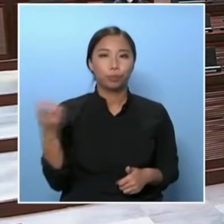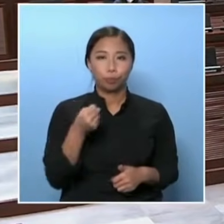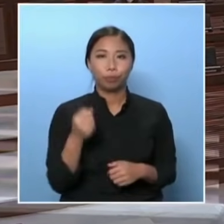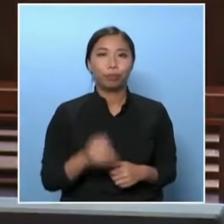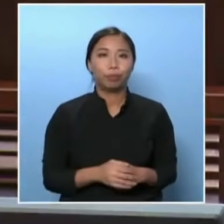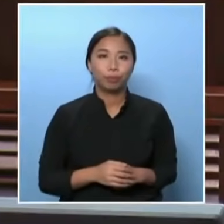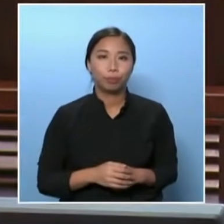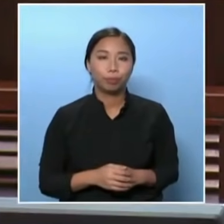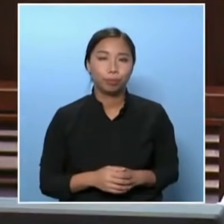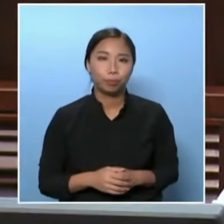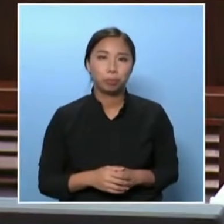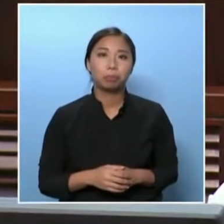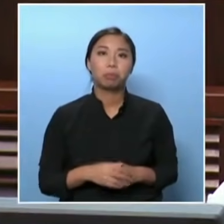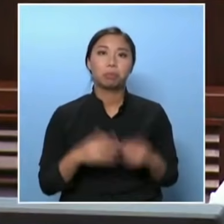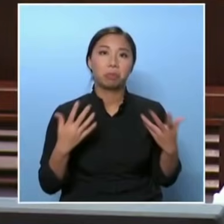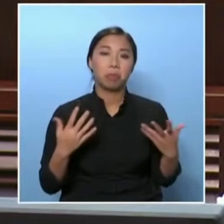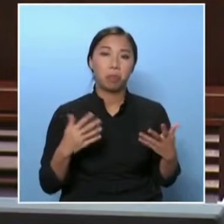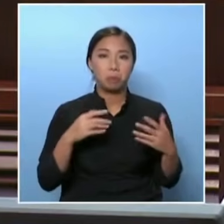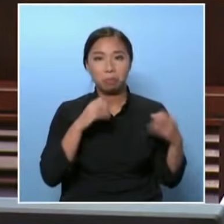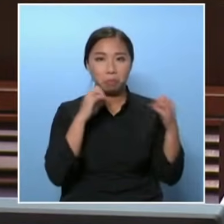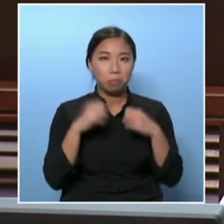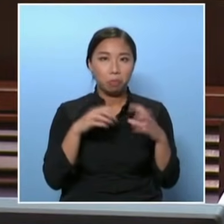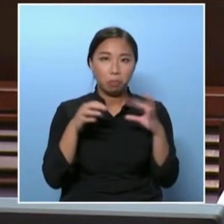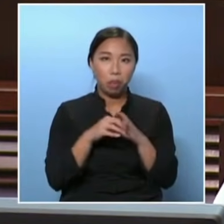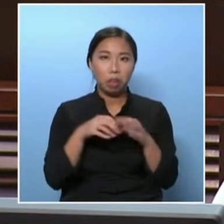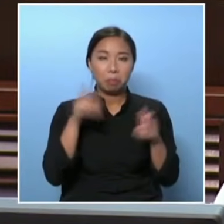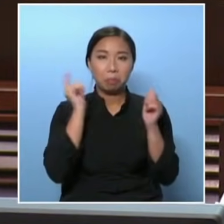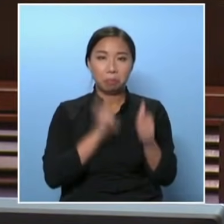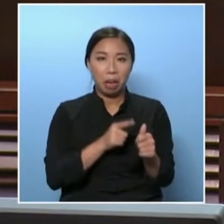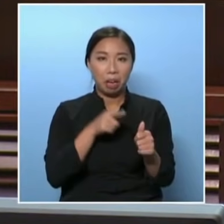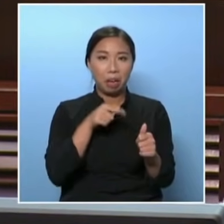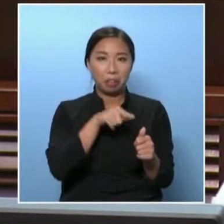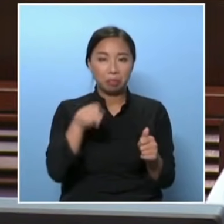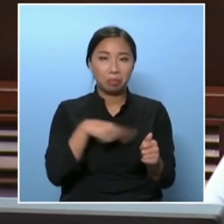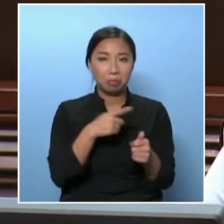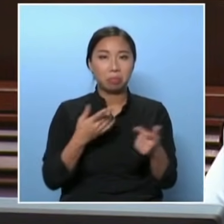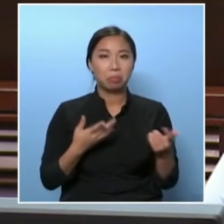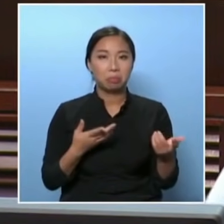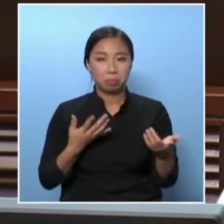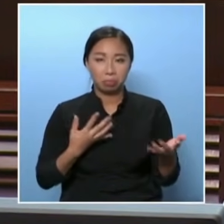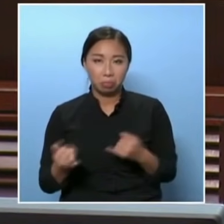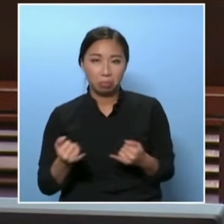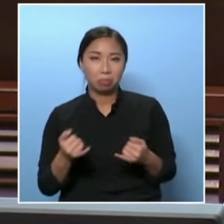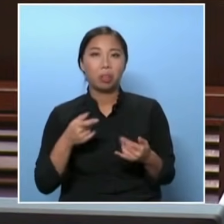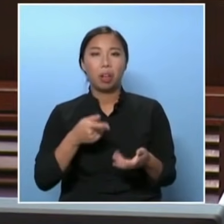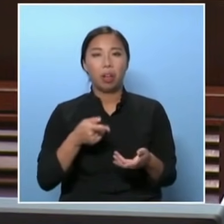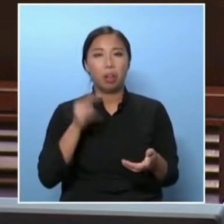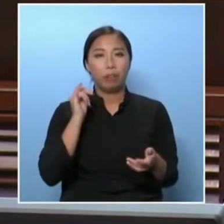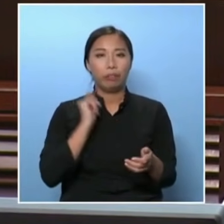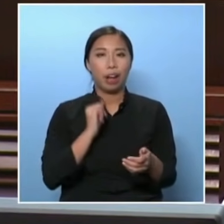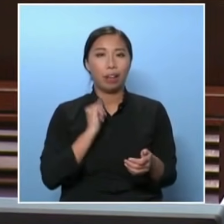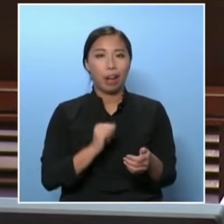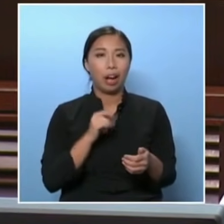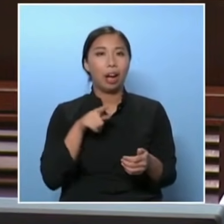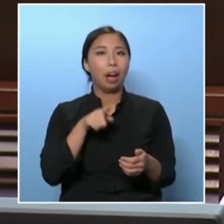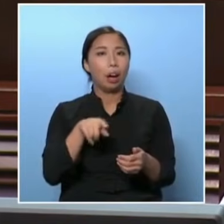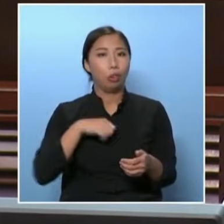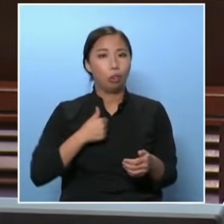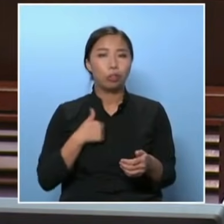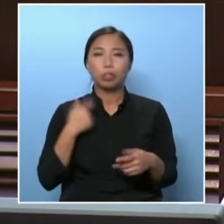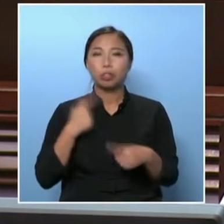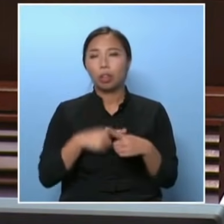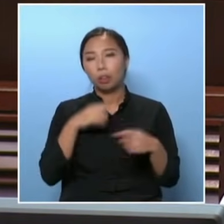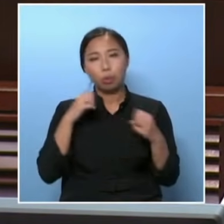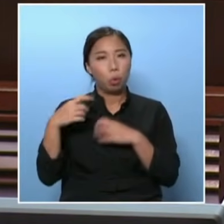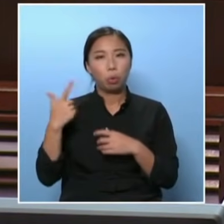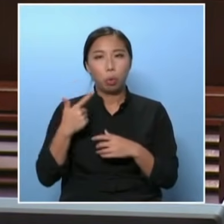於話點樣懲處專業失德嘅教師或者違法嘅教師咧，本會已經講咗好多，社